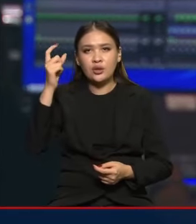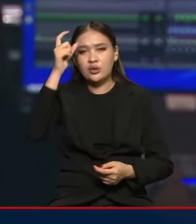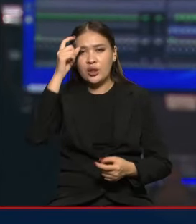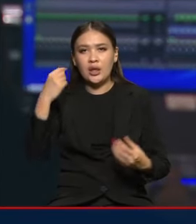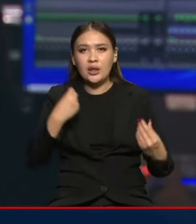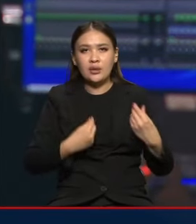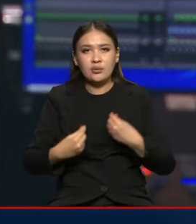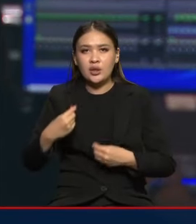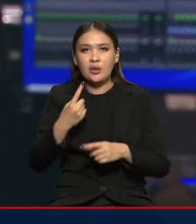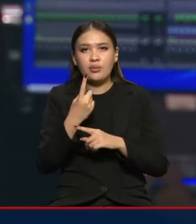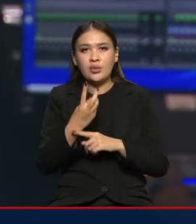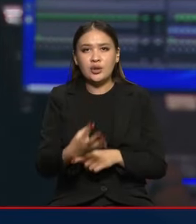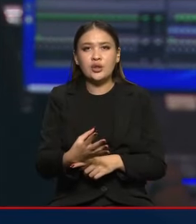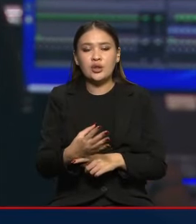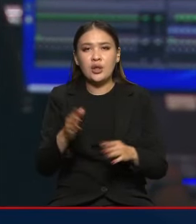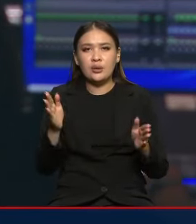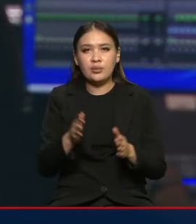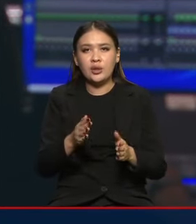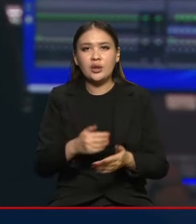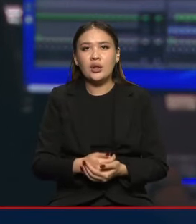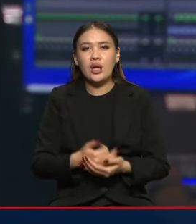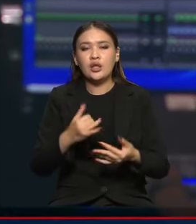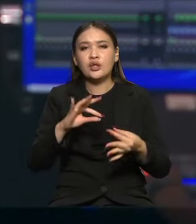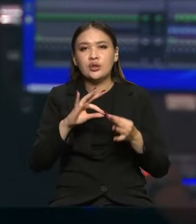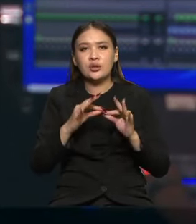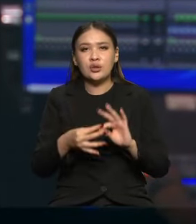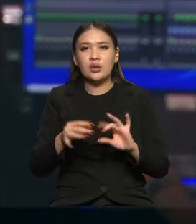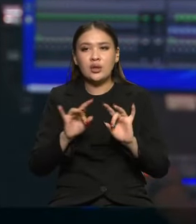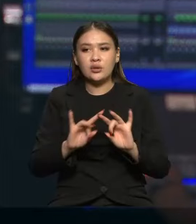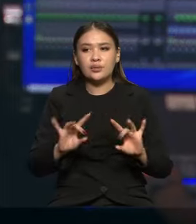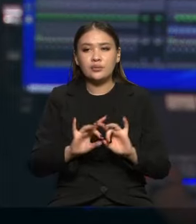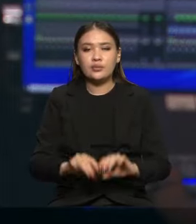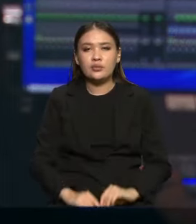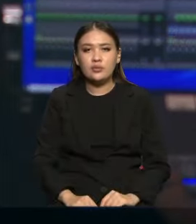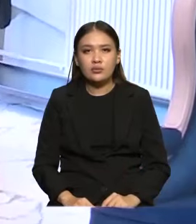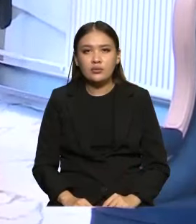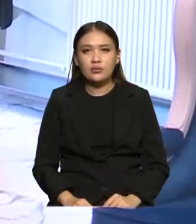киім-кешектің үлесі бірнеше есе кеміген. Тақырыпты әріптесім Жанель Нұрболат жалғастырады.